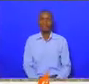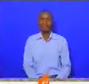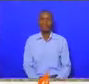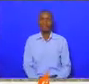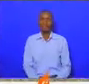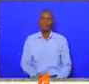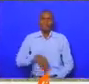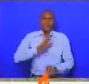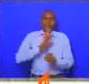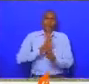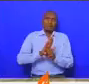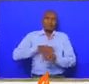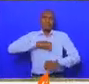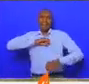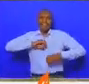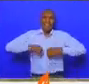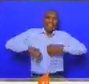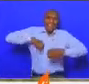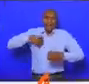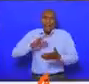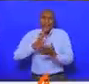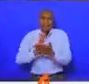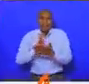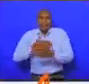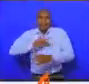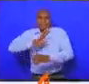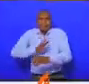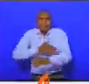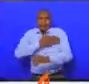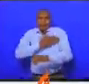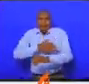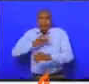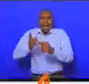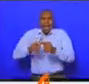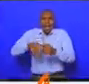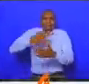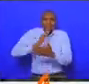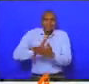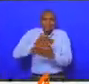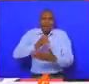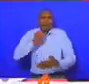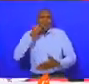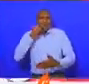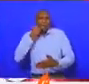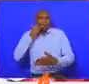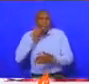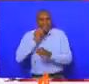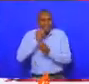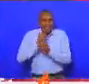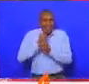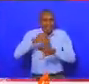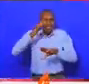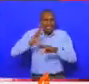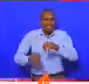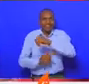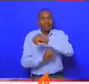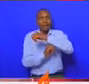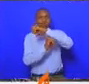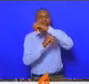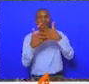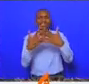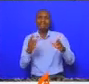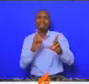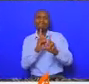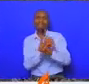menge yokuwe gokia, kusanga samatera, kusanga ebinyuga vigwansa, nigobya enaki wakando no kurogo, sile kwebinto au